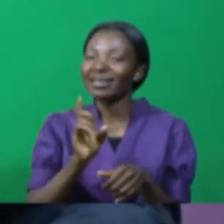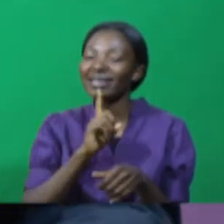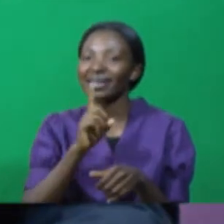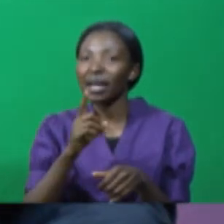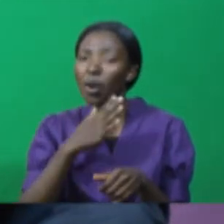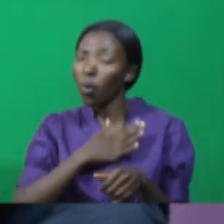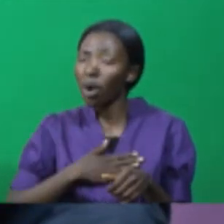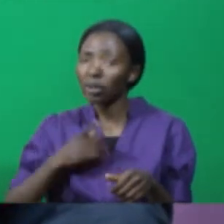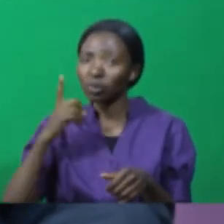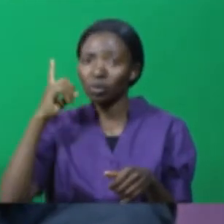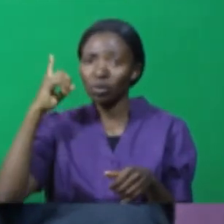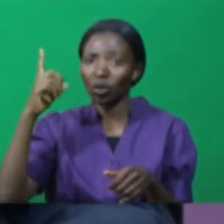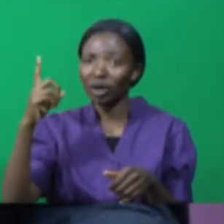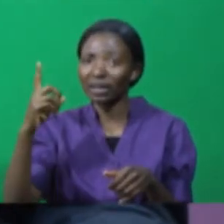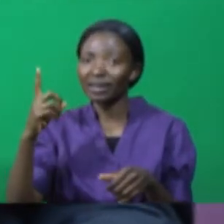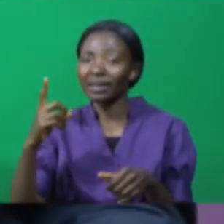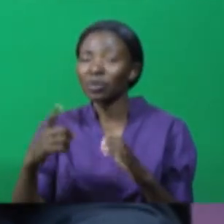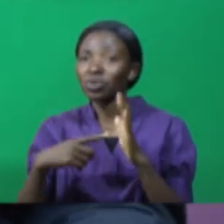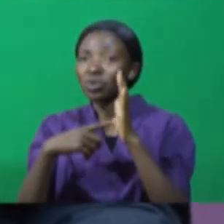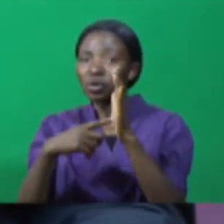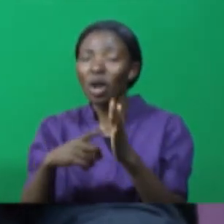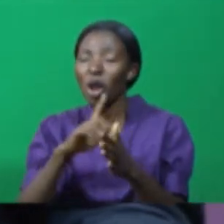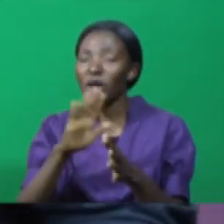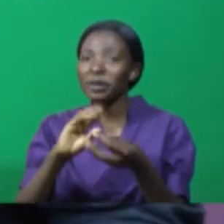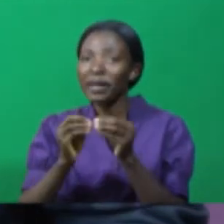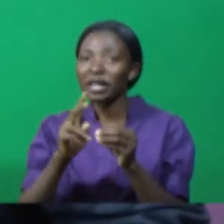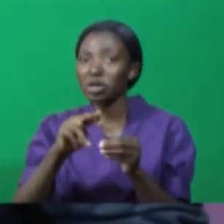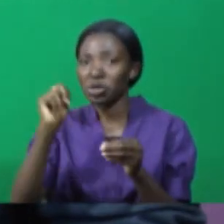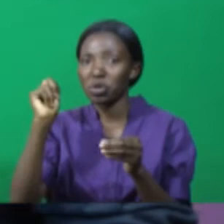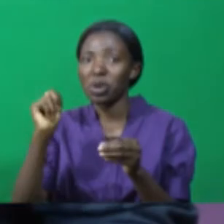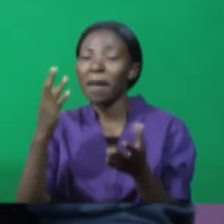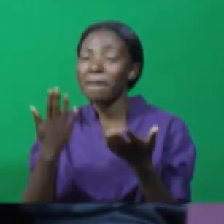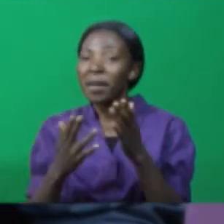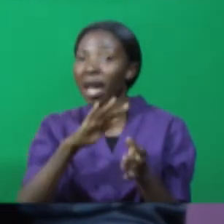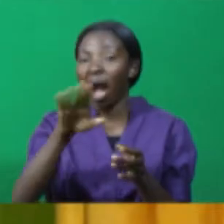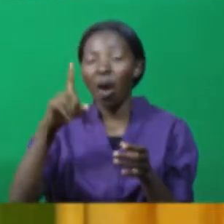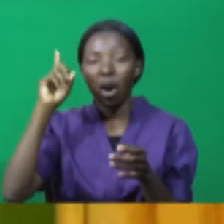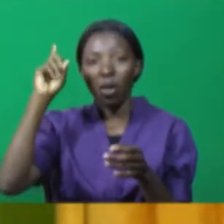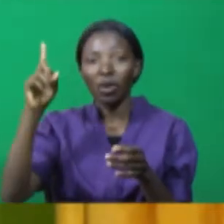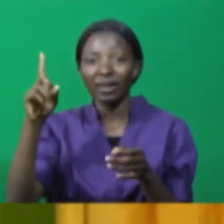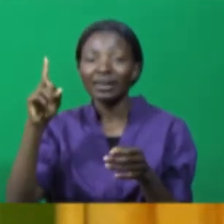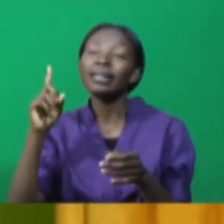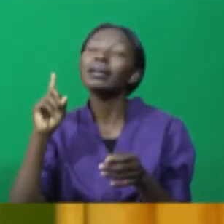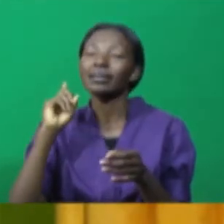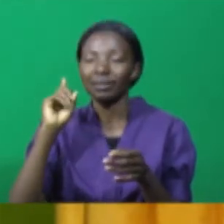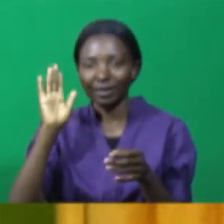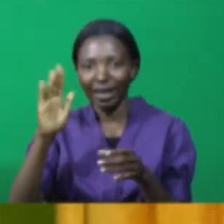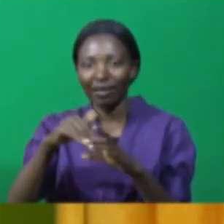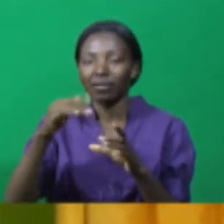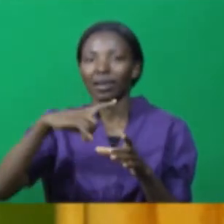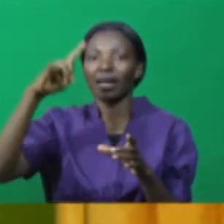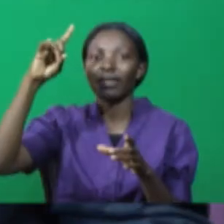Mwari ari relevant. All right. Handisi kuti tigadzire munyowani. Hongori mubvunzo wekuti Mwari wedu uyu. Ariko kudhara wera. Ariko